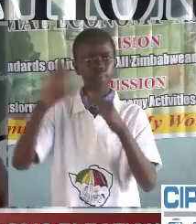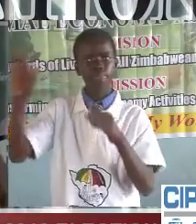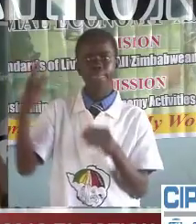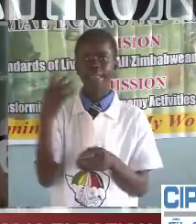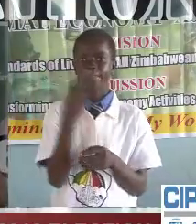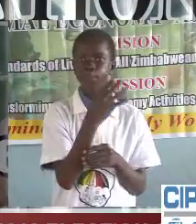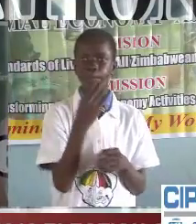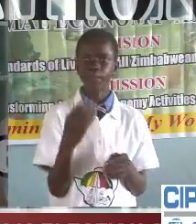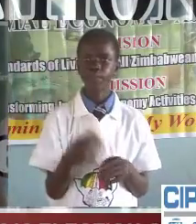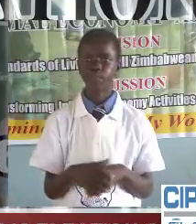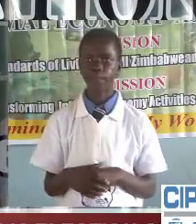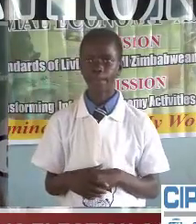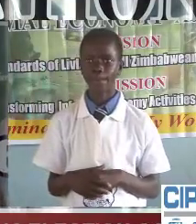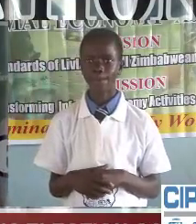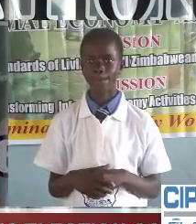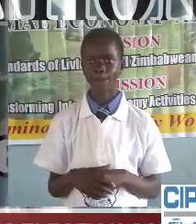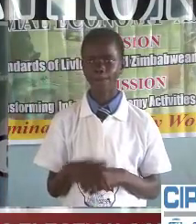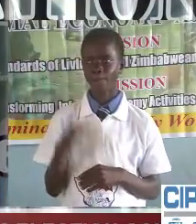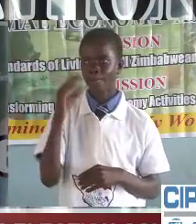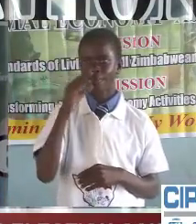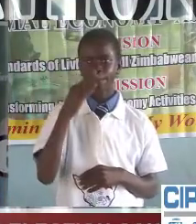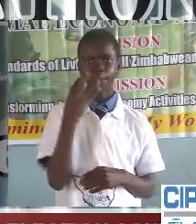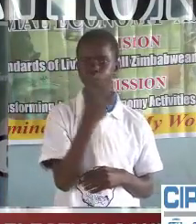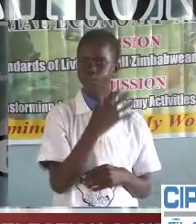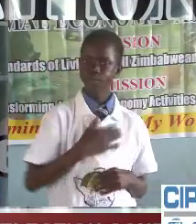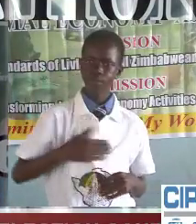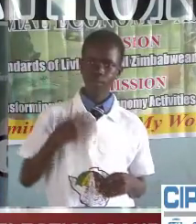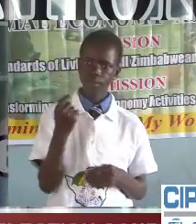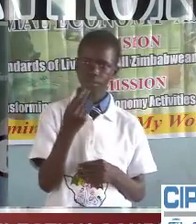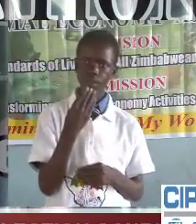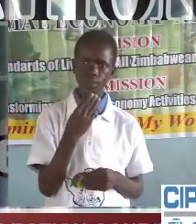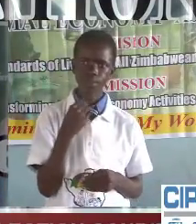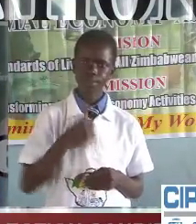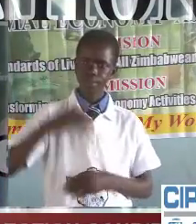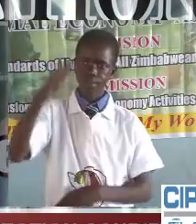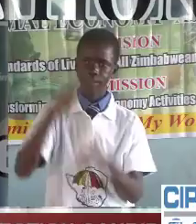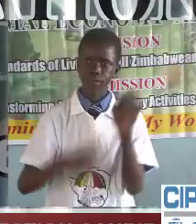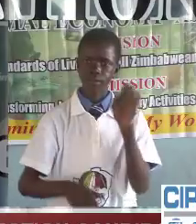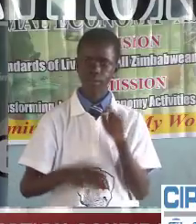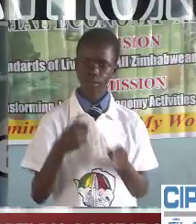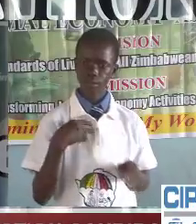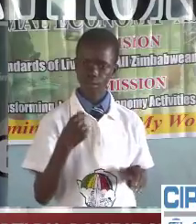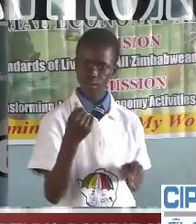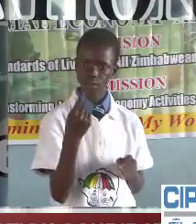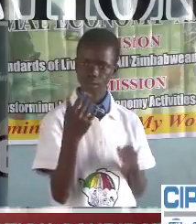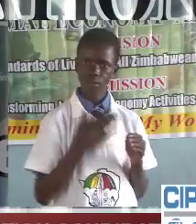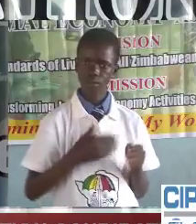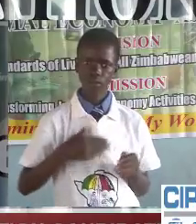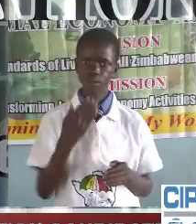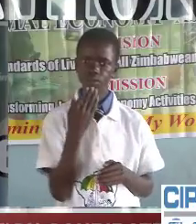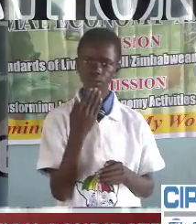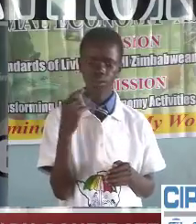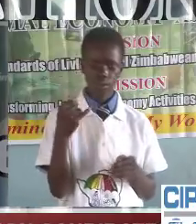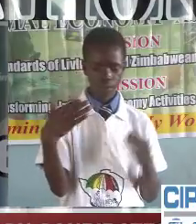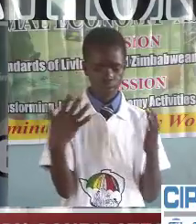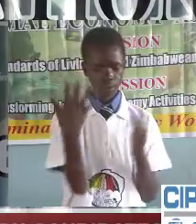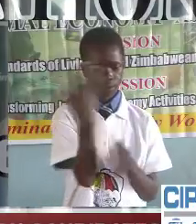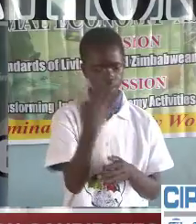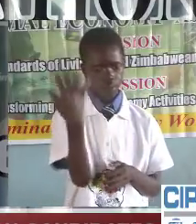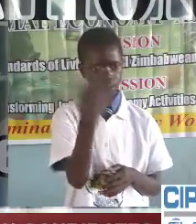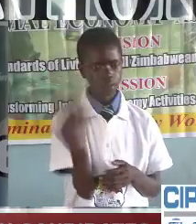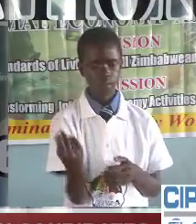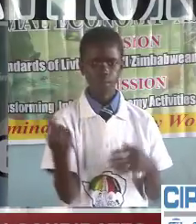mvura yakachipisa, ndofunga yanzi inofanira kusvika munhu even for free. Asi chandoda kuzama kutaura nezvacho ndochokuti mvura